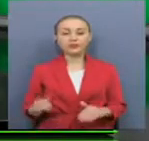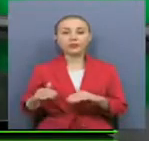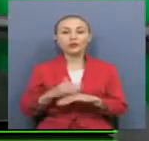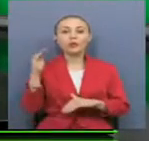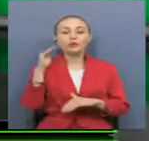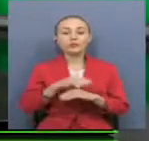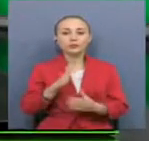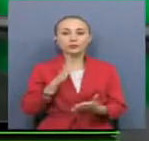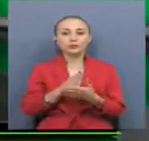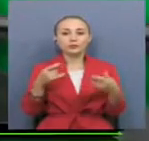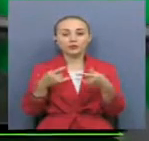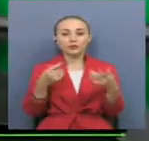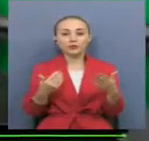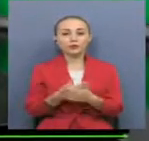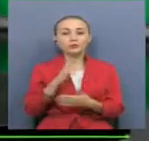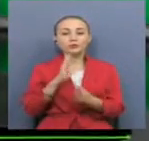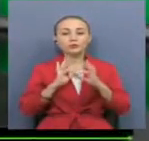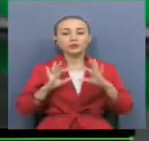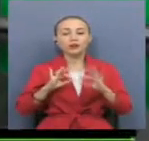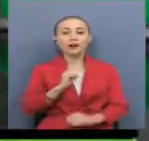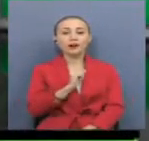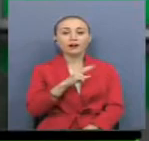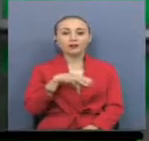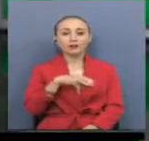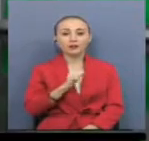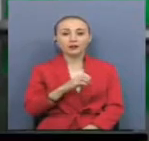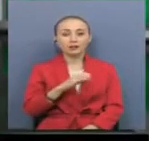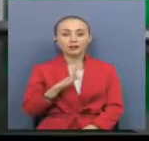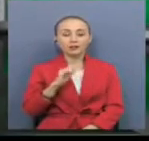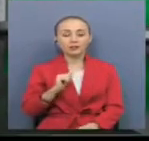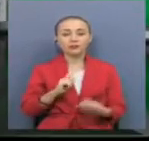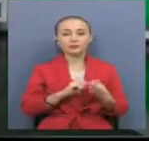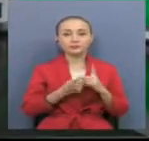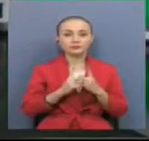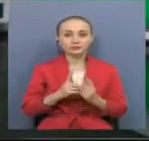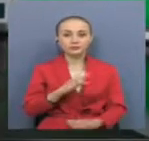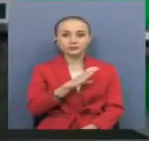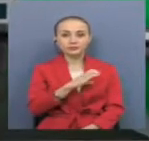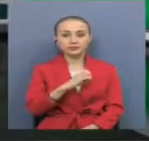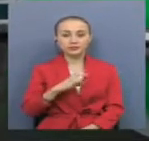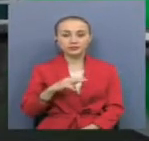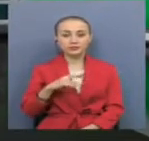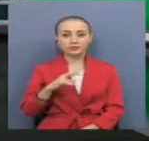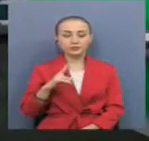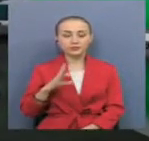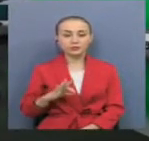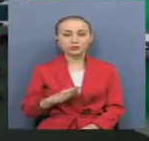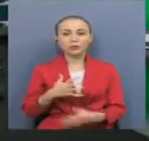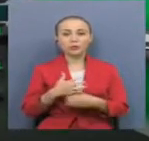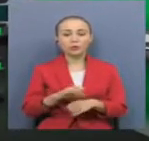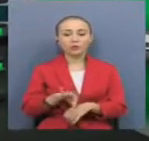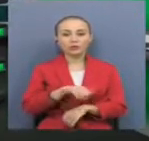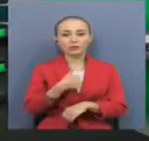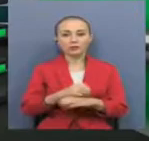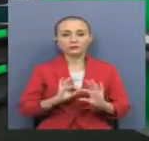Қайырлы кеш, Көкше арнасының тілшілері әзірлеген жаңалықтар легімен таныс болыңыздар. Студияда Айжан Ақтаева, сурд аудармада Любовь Сенченко.